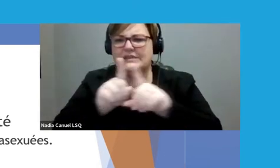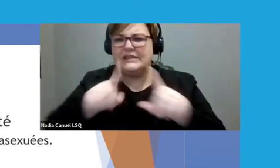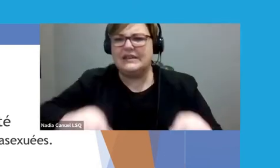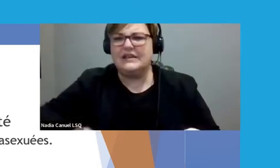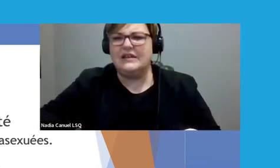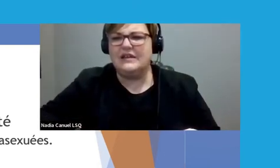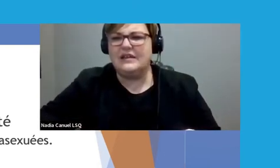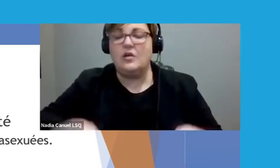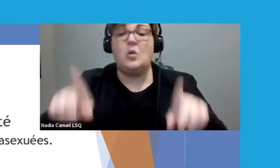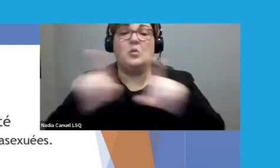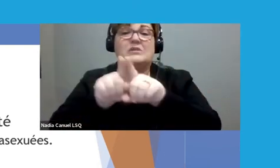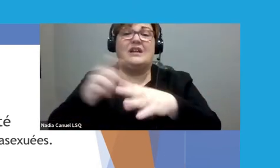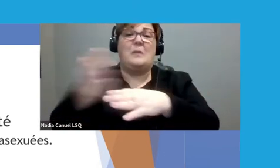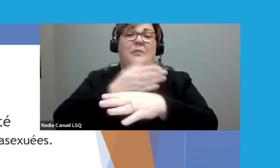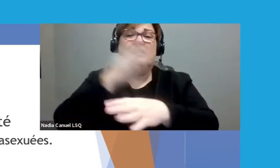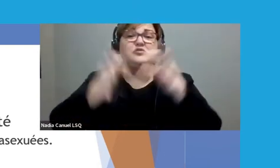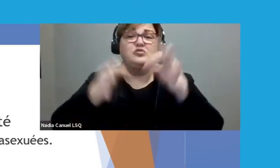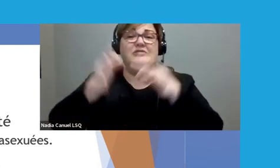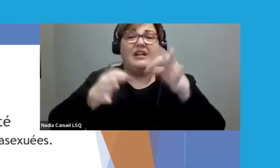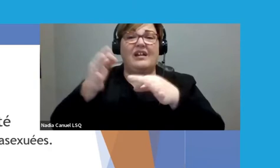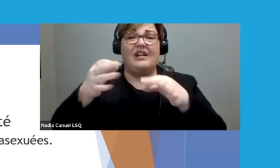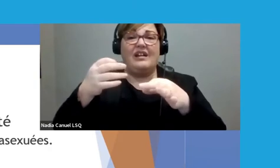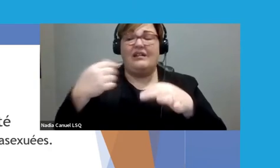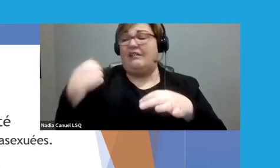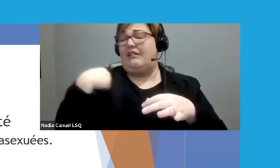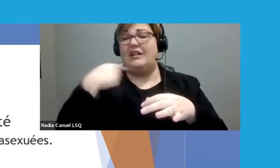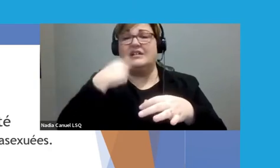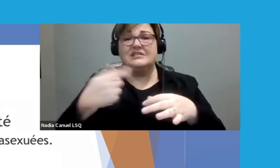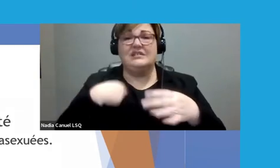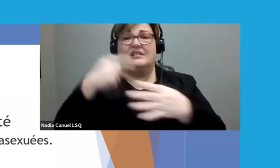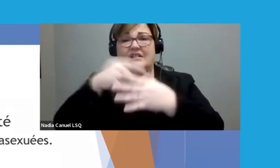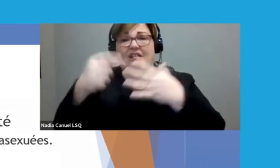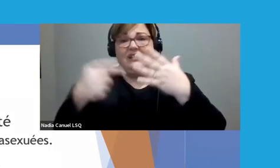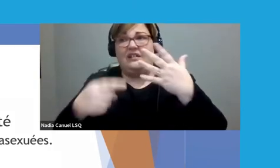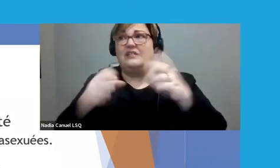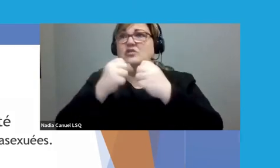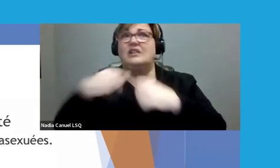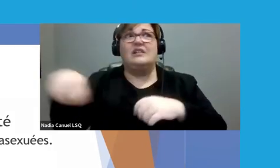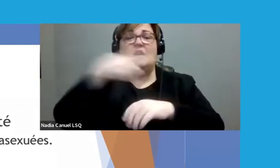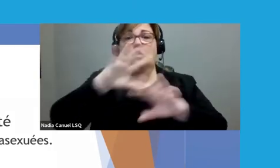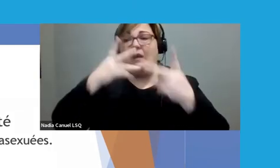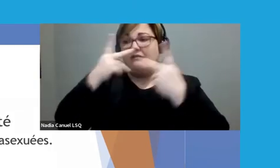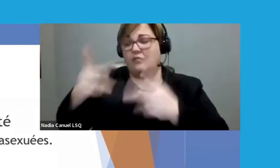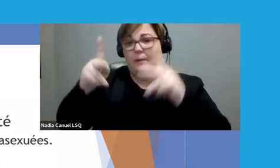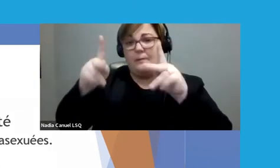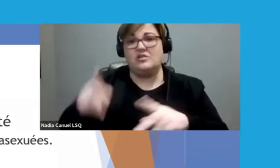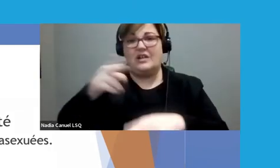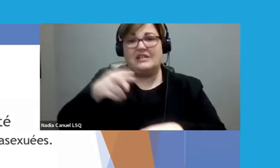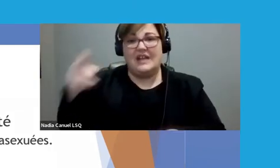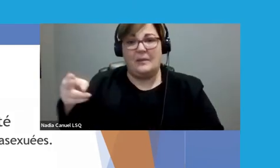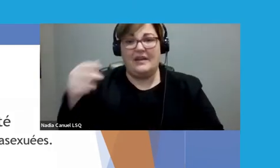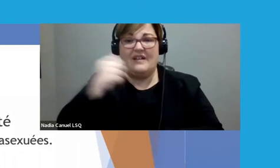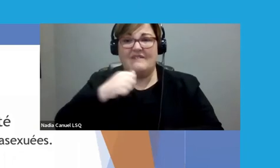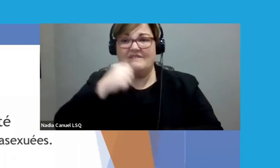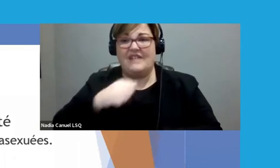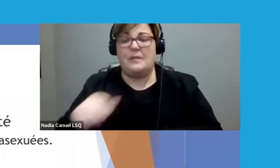tous les préjugés que j'ai nommés précédemment qui existent au sein de nos sociétés. Et en dernier lieu,